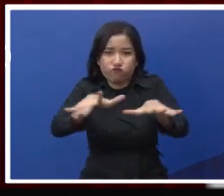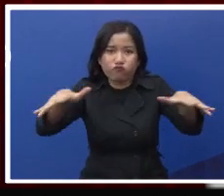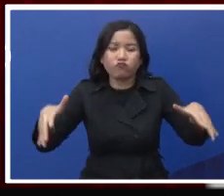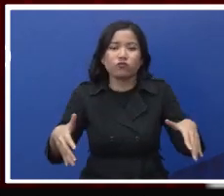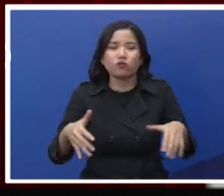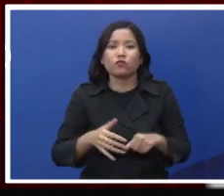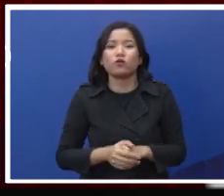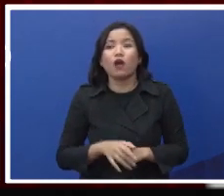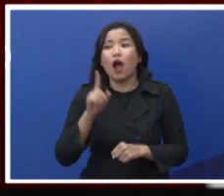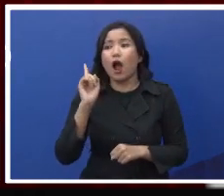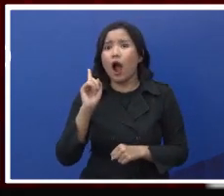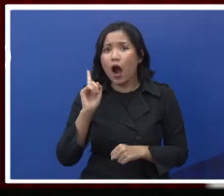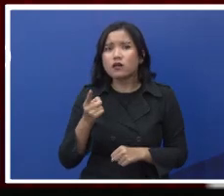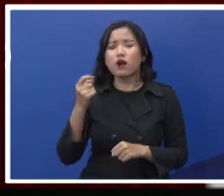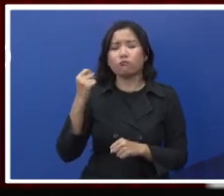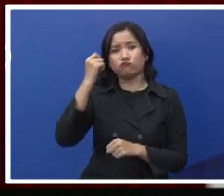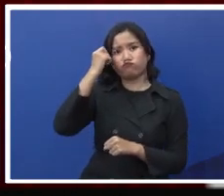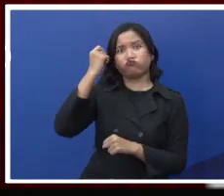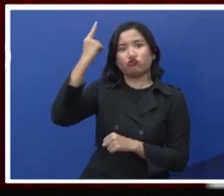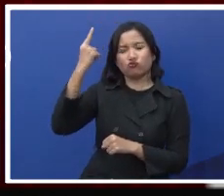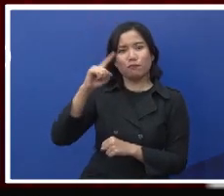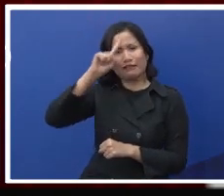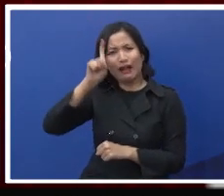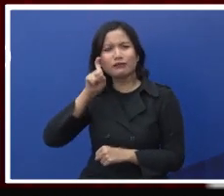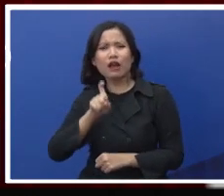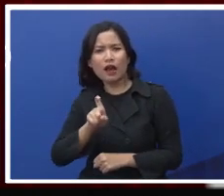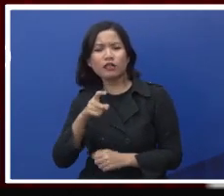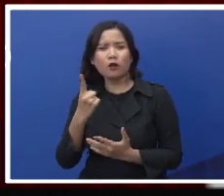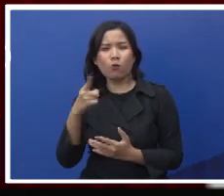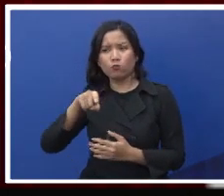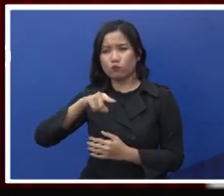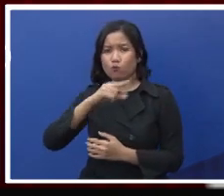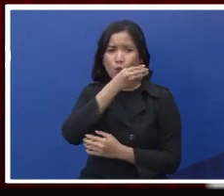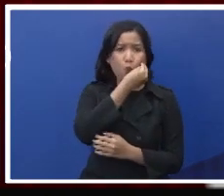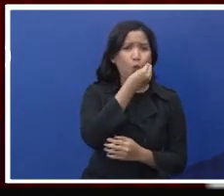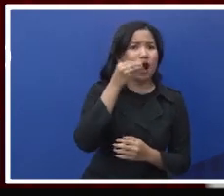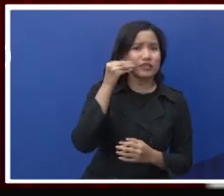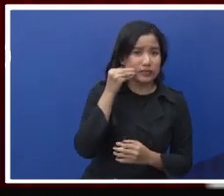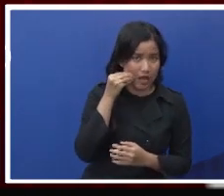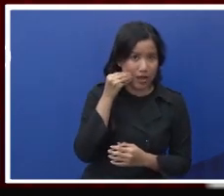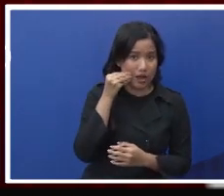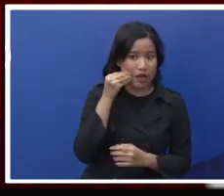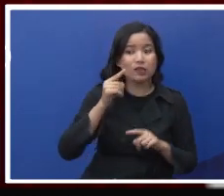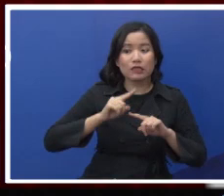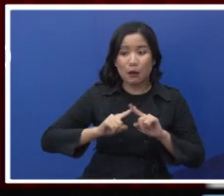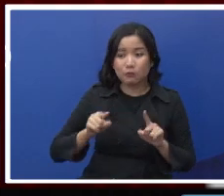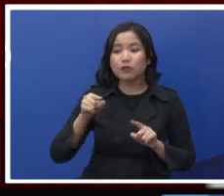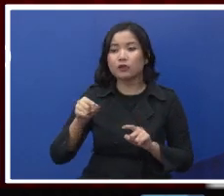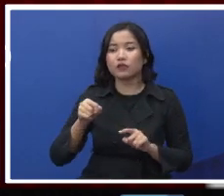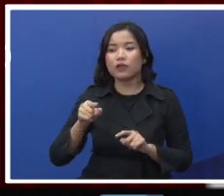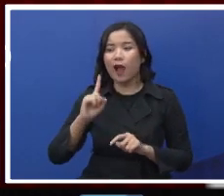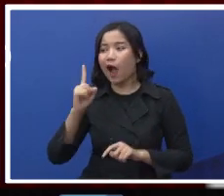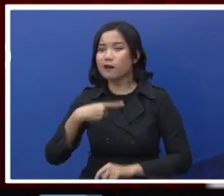muncul pertanyaan bagaimana pada saat puasa Ramadan sementara harus melakukan